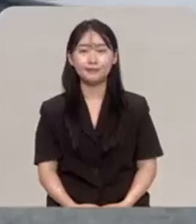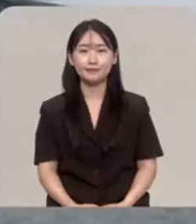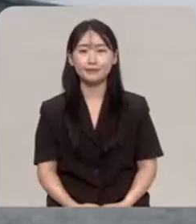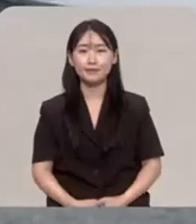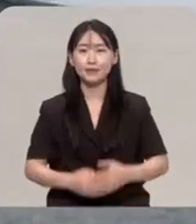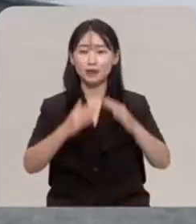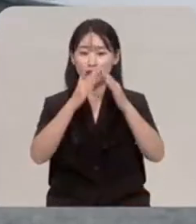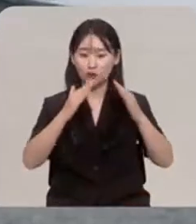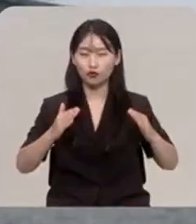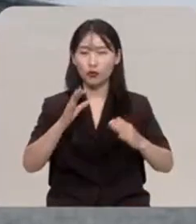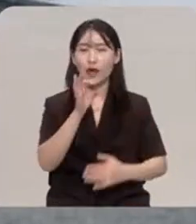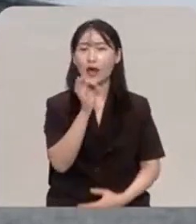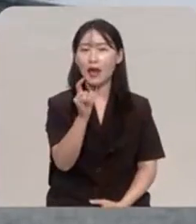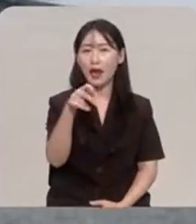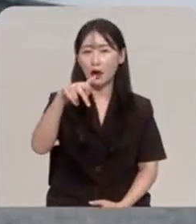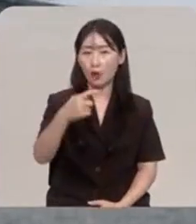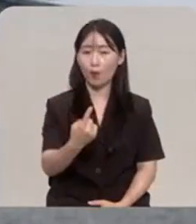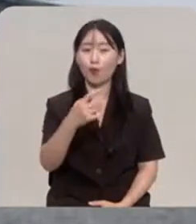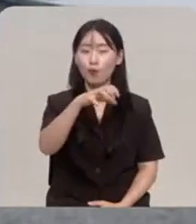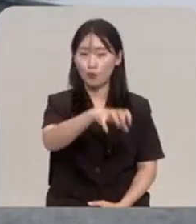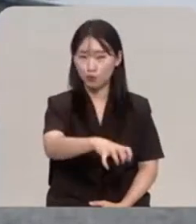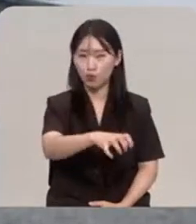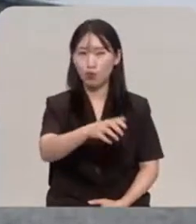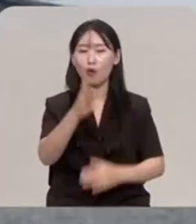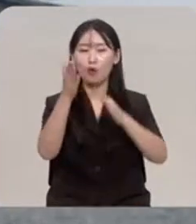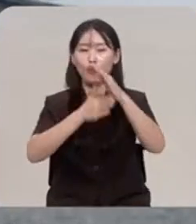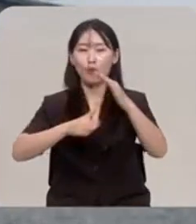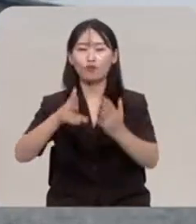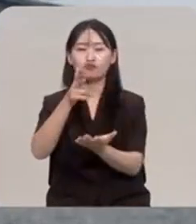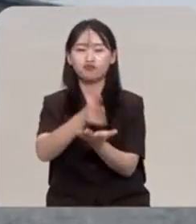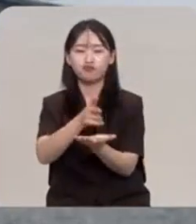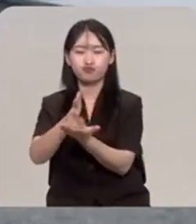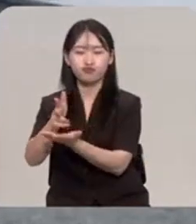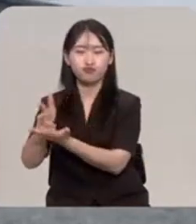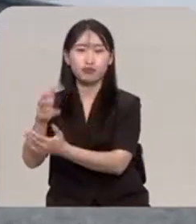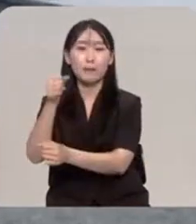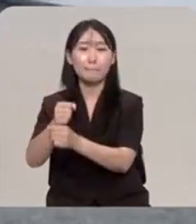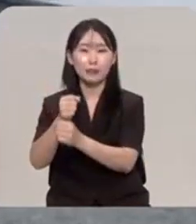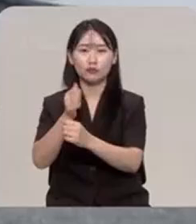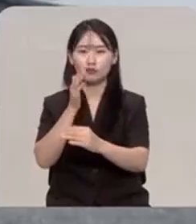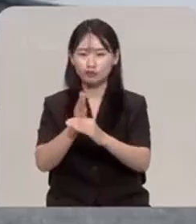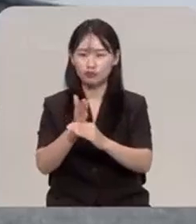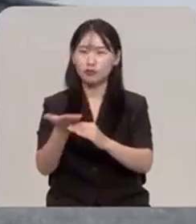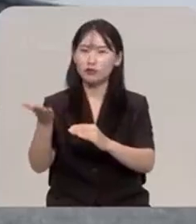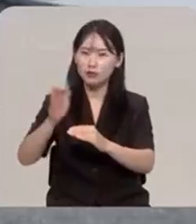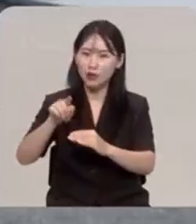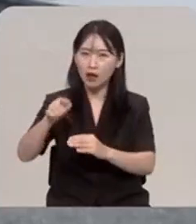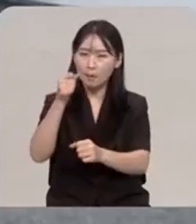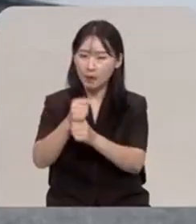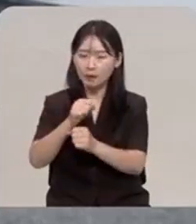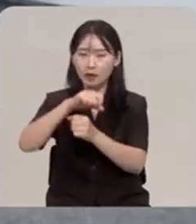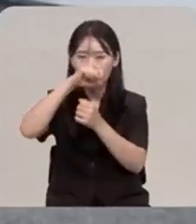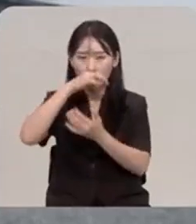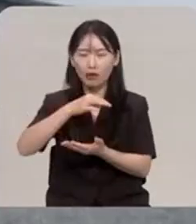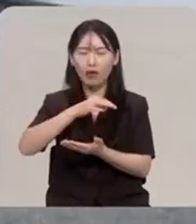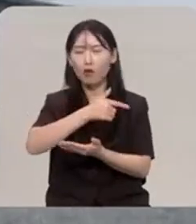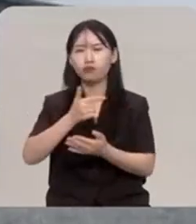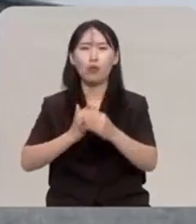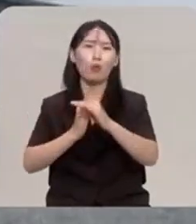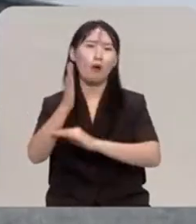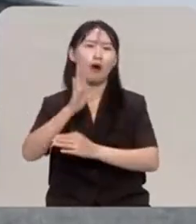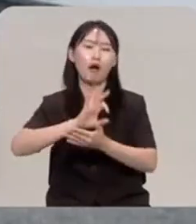전주시가 에코시티의 공영 주차장을 만들고 있는데요 예산이 과도하다는 지적이 나오고 있습니다 주차장 한면을